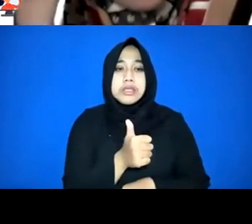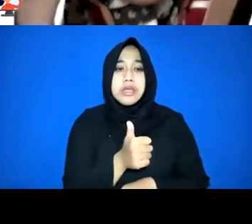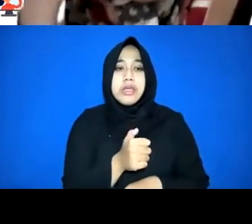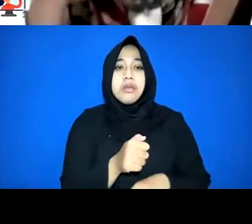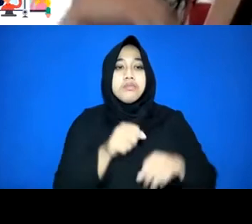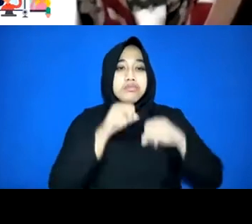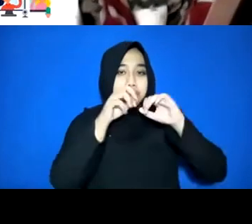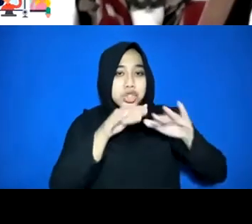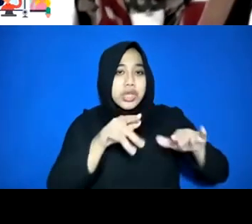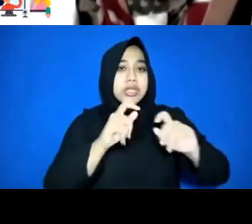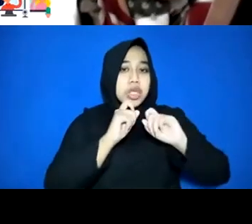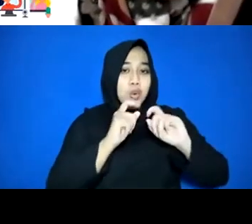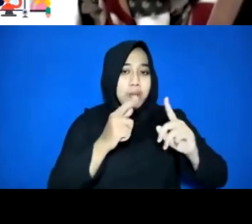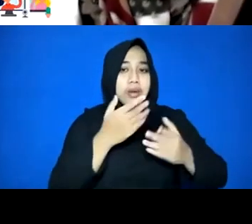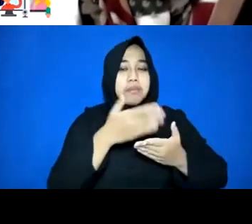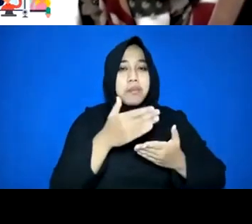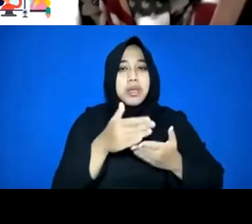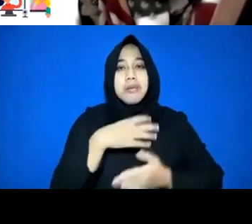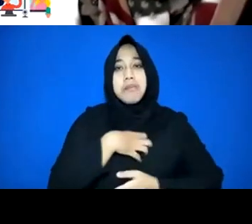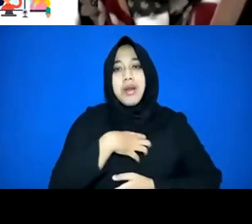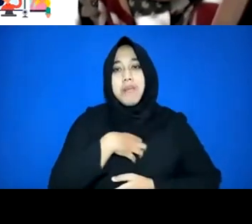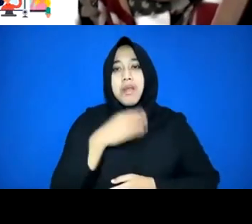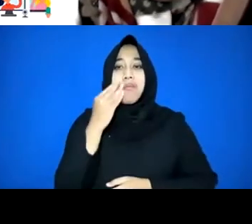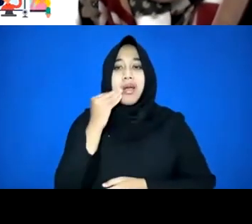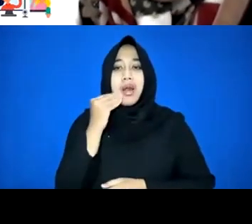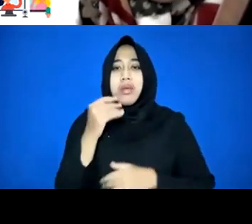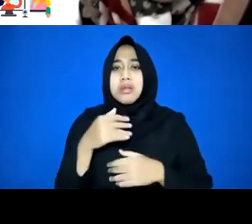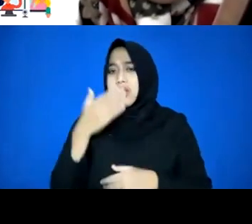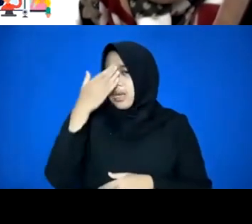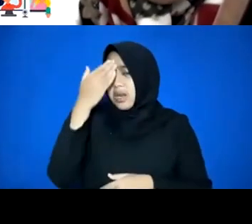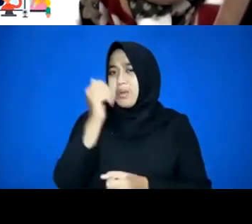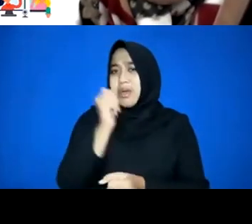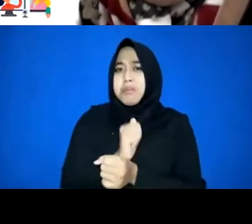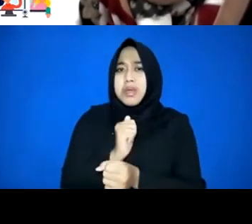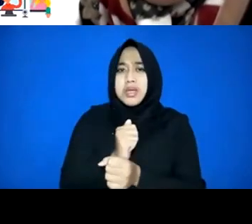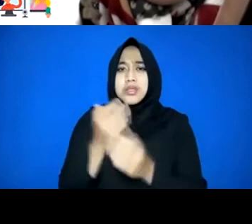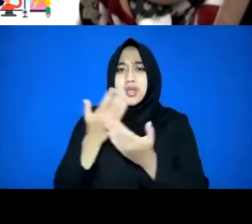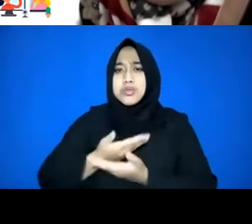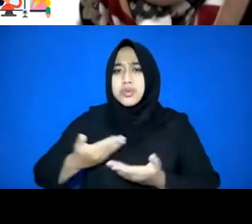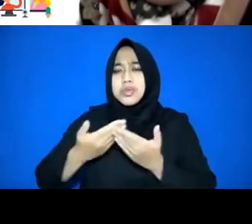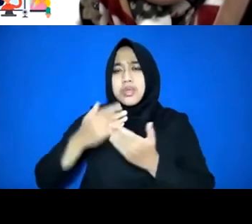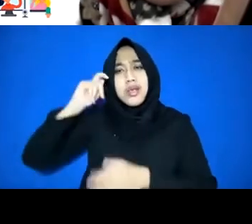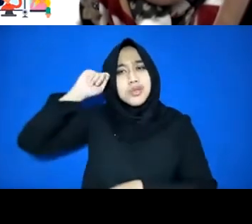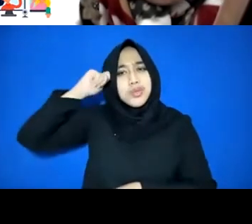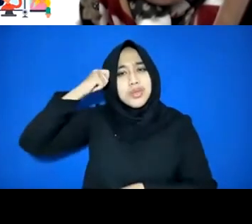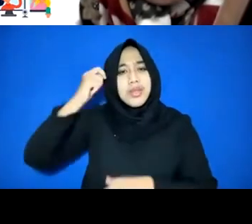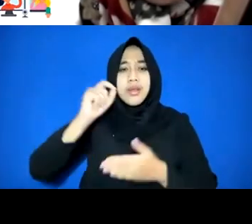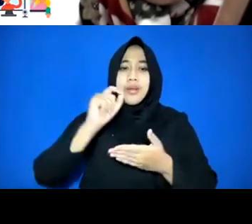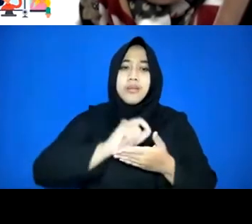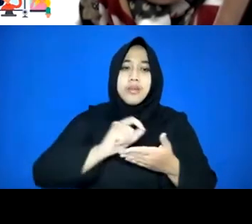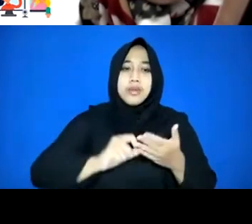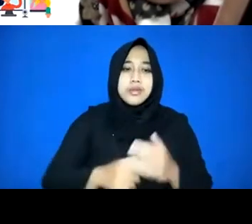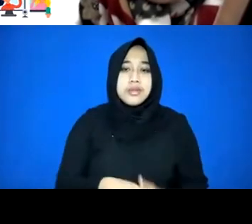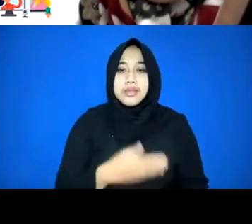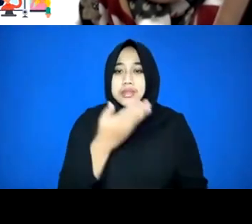men-sharekan jawabannya, membagikan pendapatnya. Kira-kira kenapa pekerja sosial itu kesulitan menulis? Biar pelakunya dulu aja